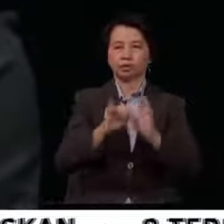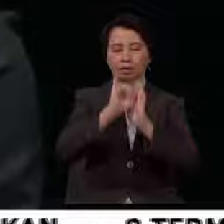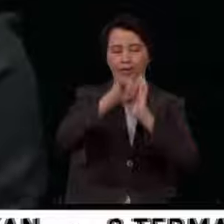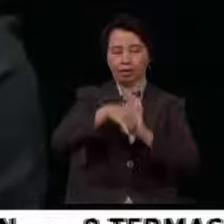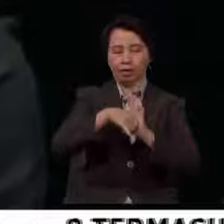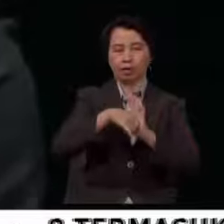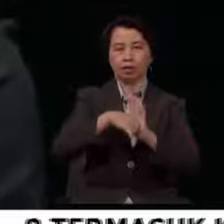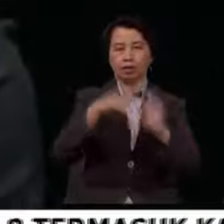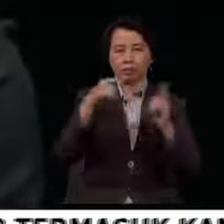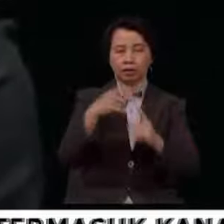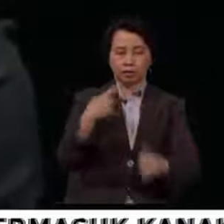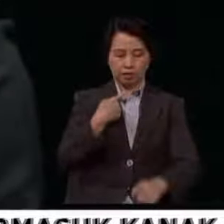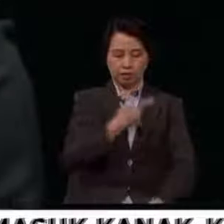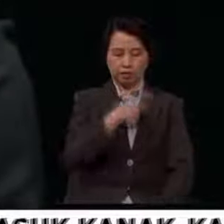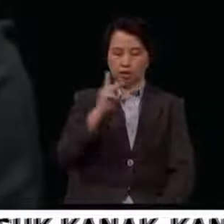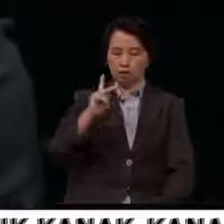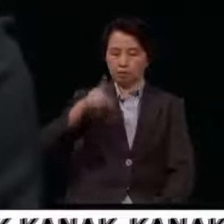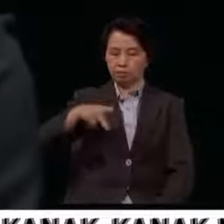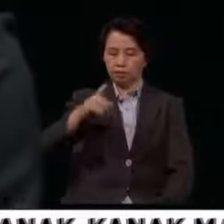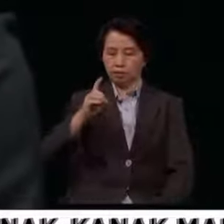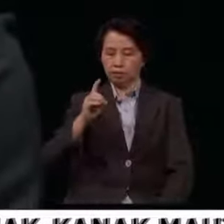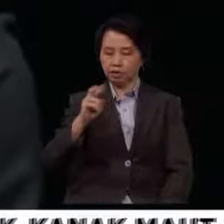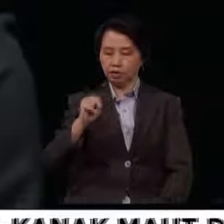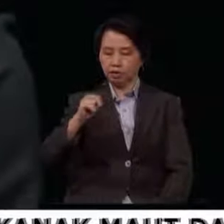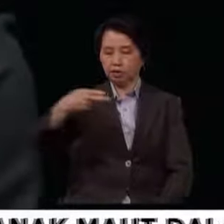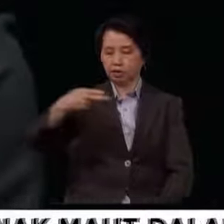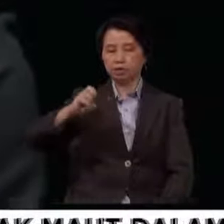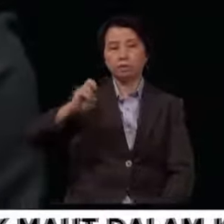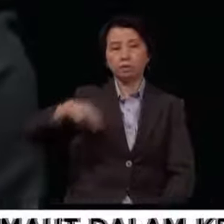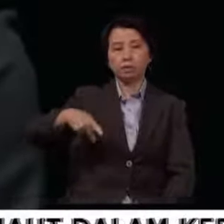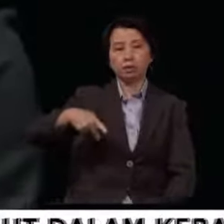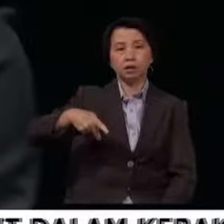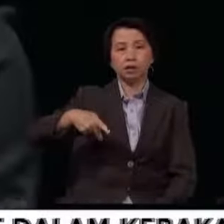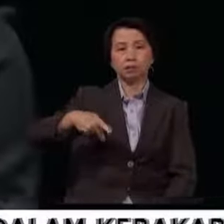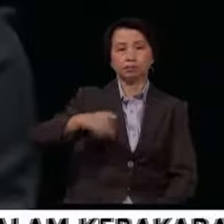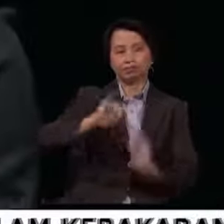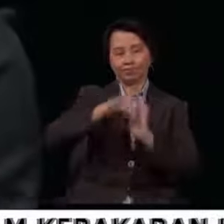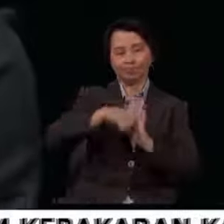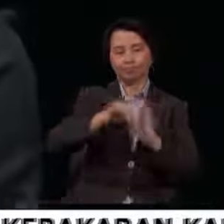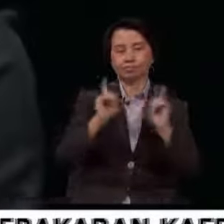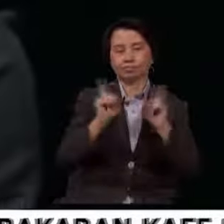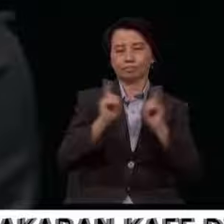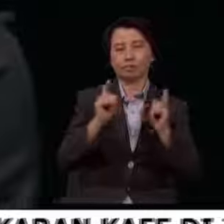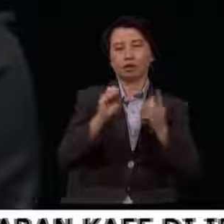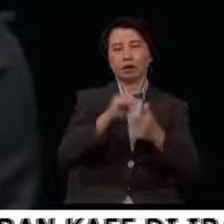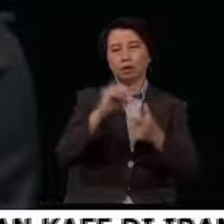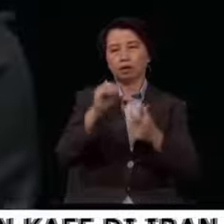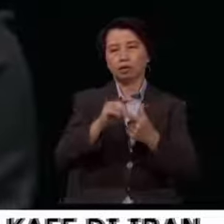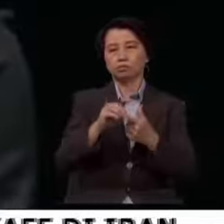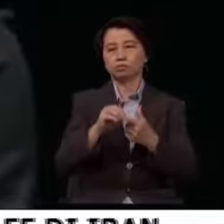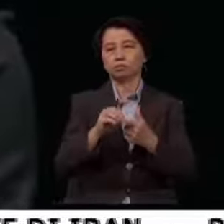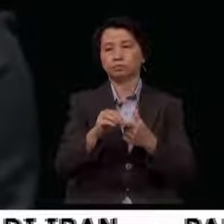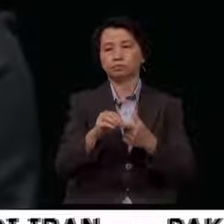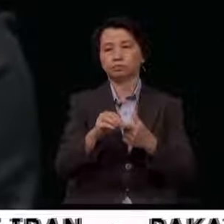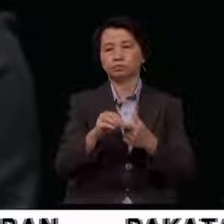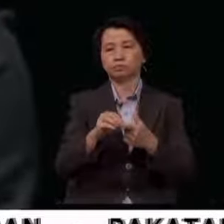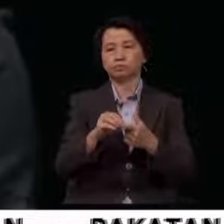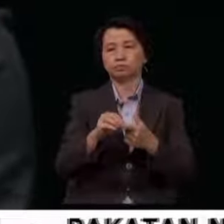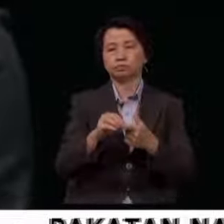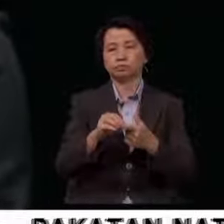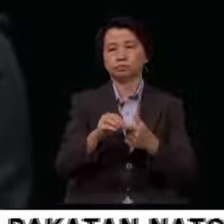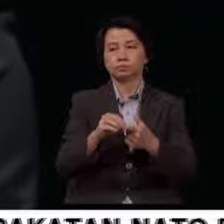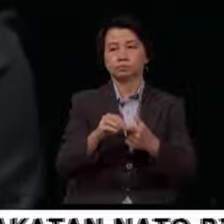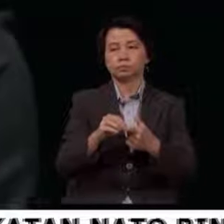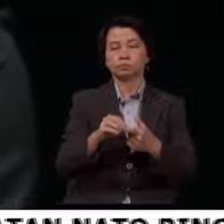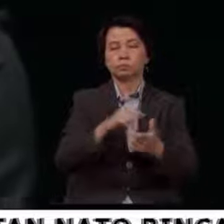commited untuk melaksanakan undang-undang yang telah ditetapkan itu yang penting bagi kami untuk kami